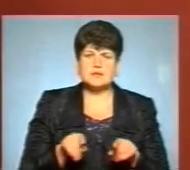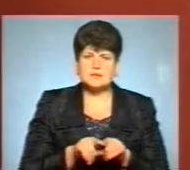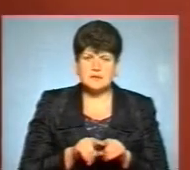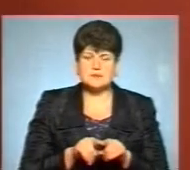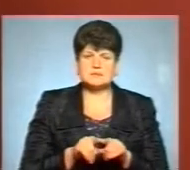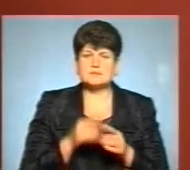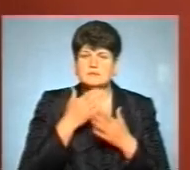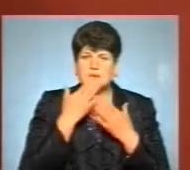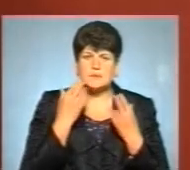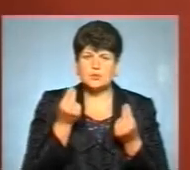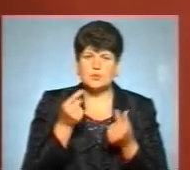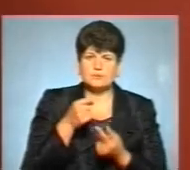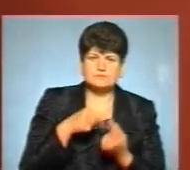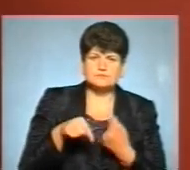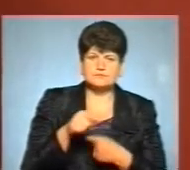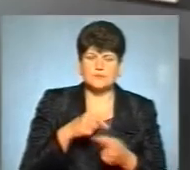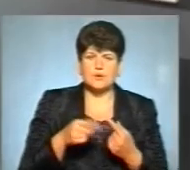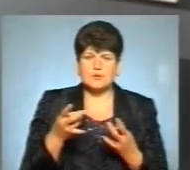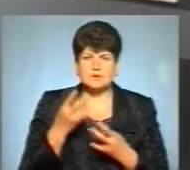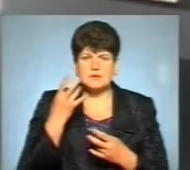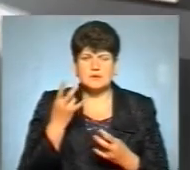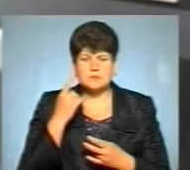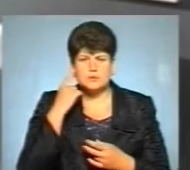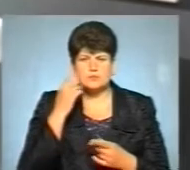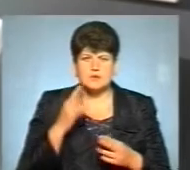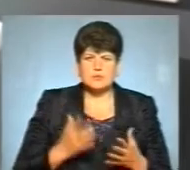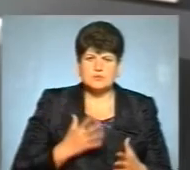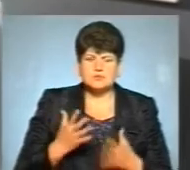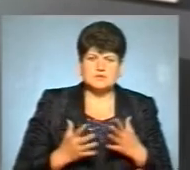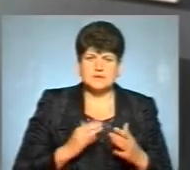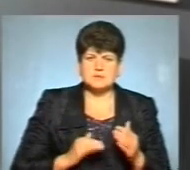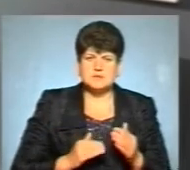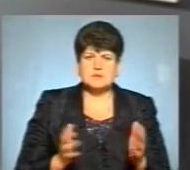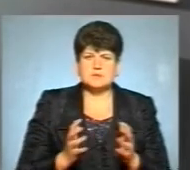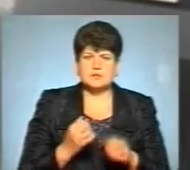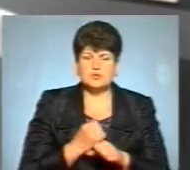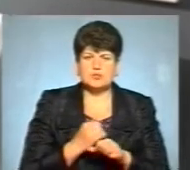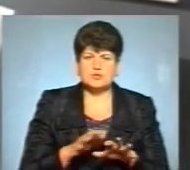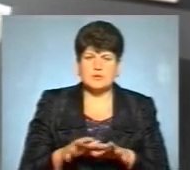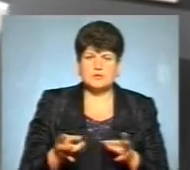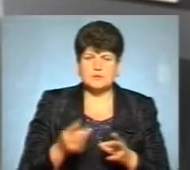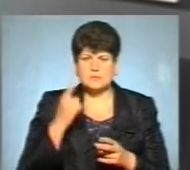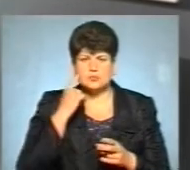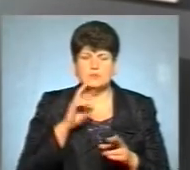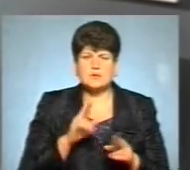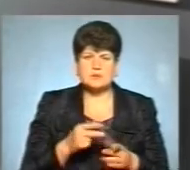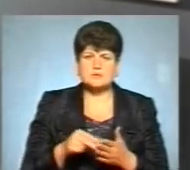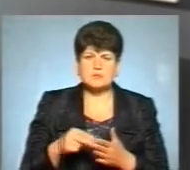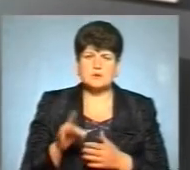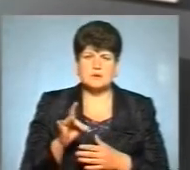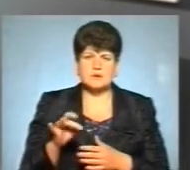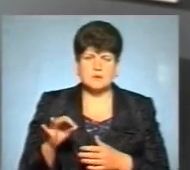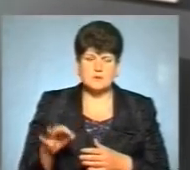немає оборотних ресурсів, коли треба думати, як оживляти бізнес, як зберегти робочі місця, а тут ще треба думати про те, як закупляти РРО і як